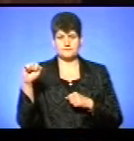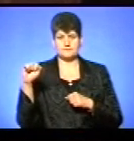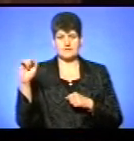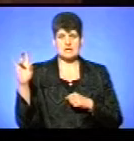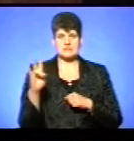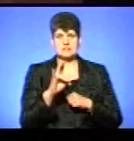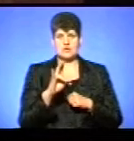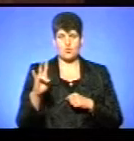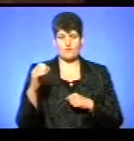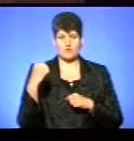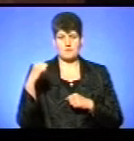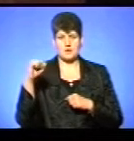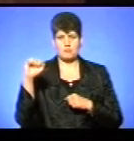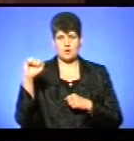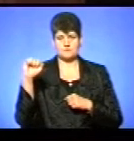церковної перемоги,